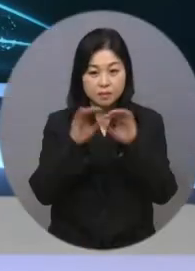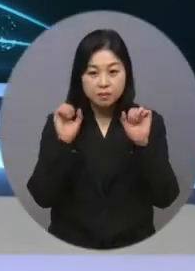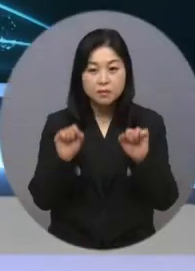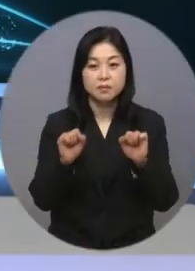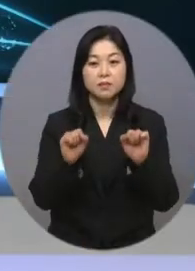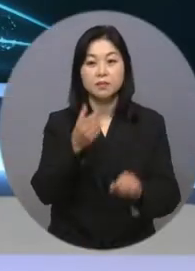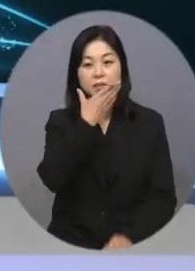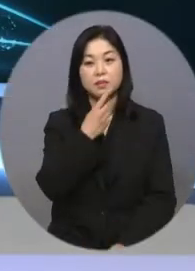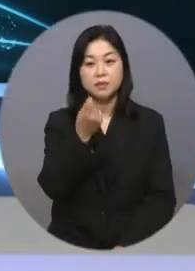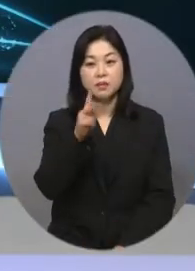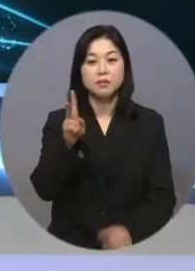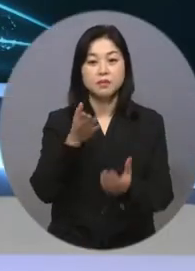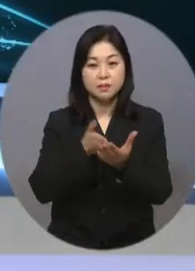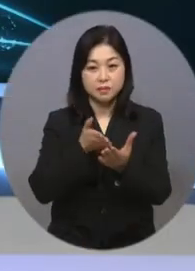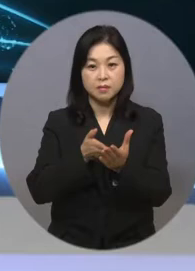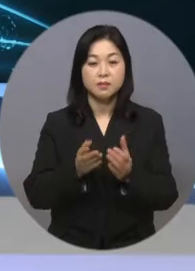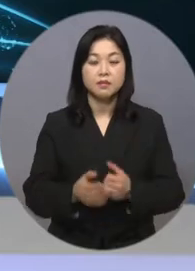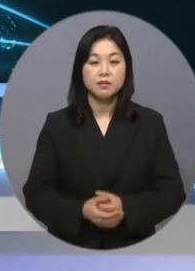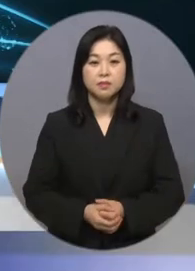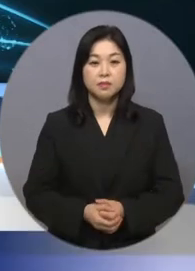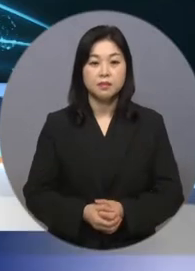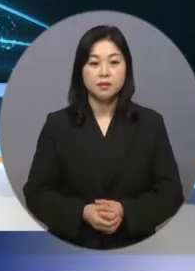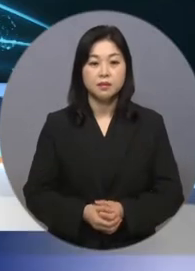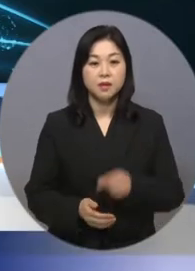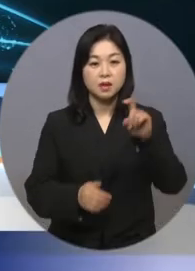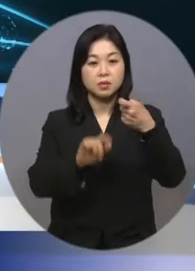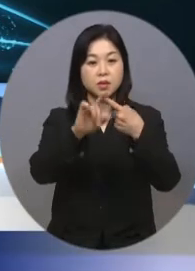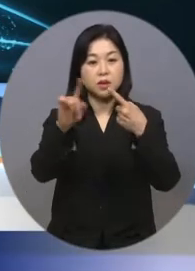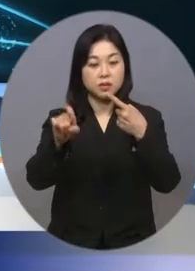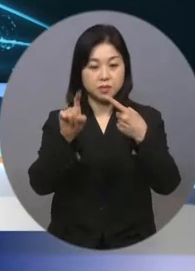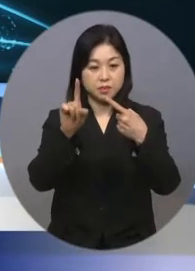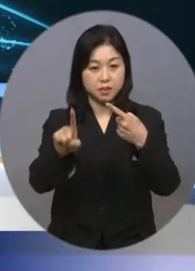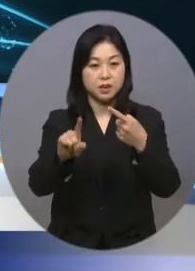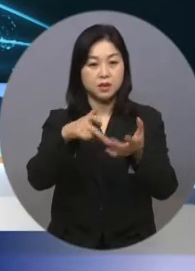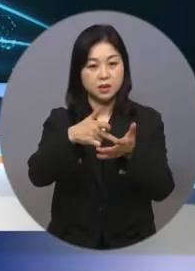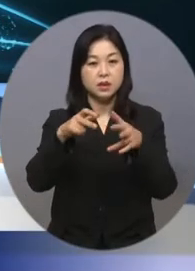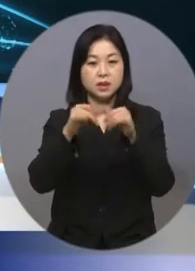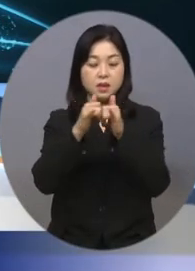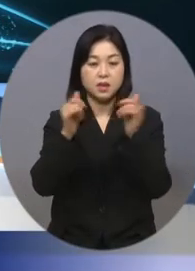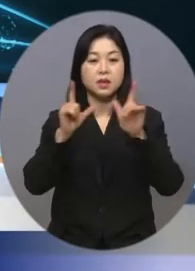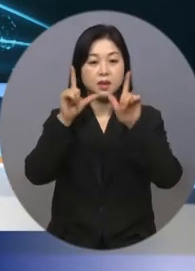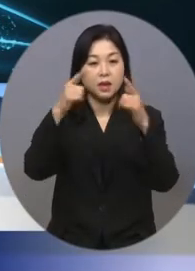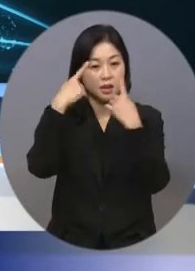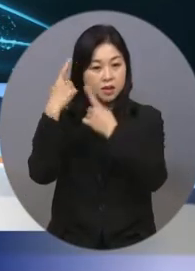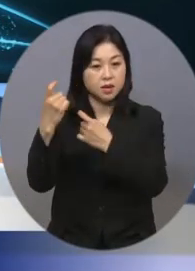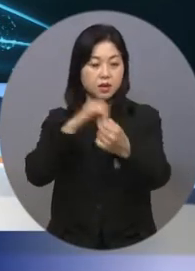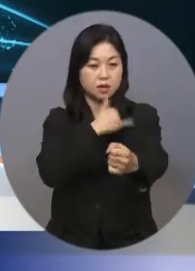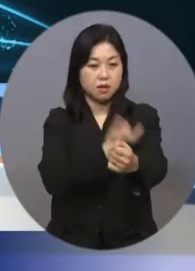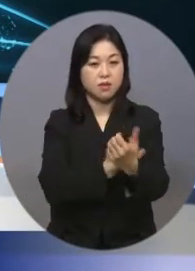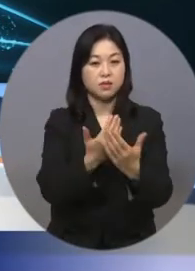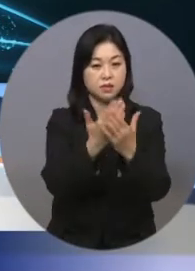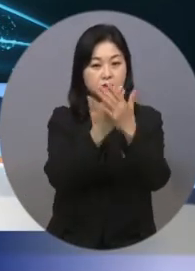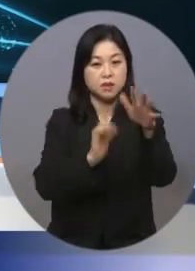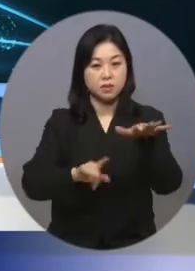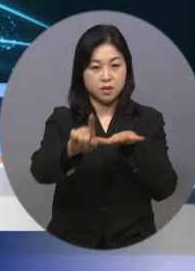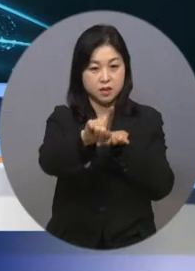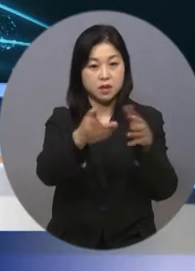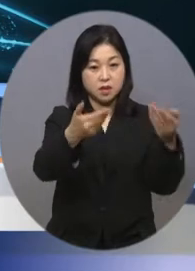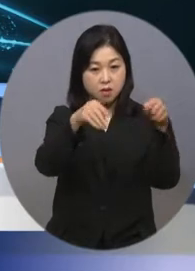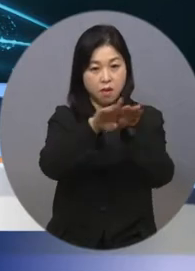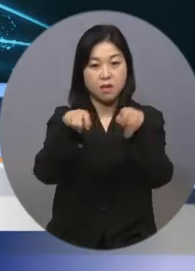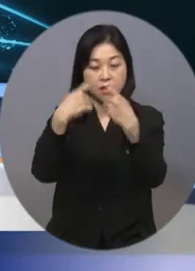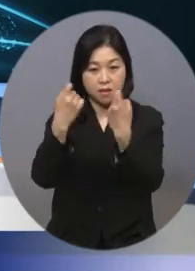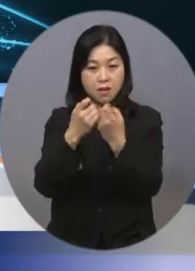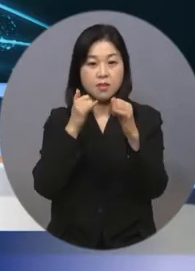여러분 안녕하십니까? 복지TV 뉴스입니다. 11월 11일 지체장애인의 날을 기념해 인권 증진에 앞장선 기관과